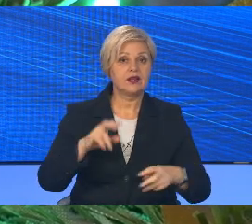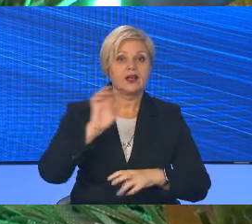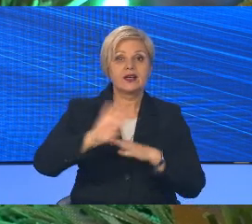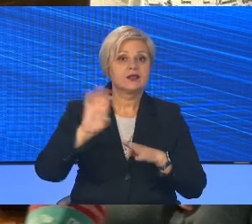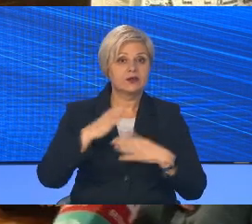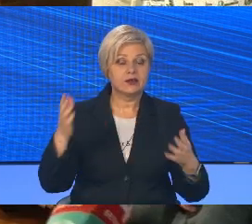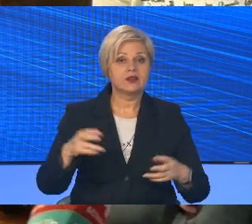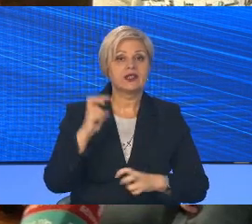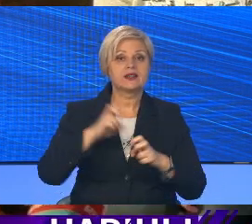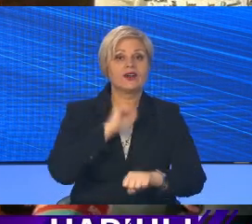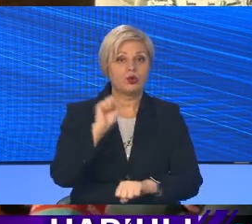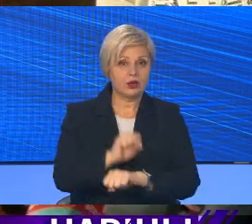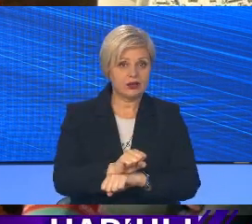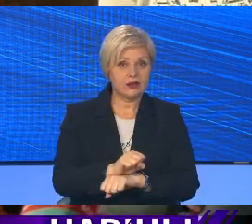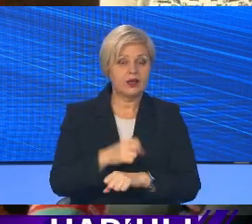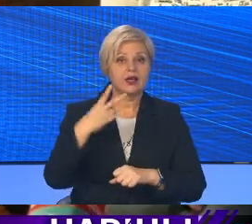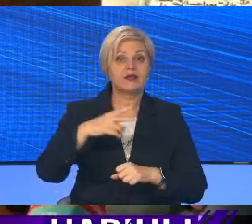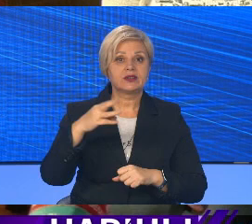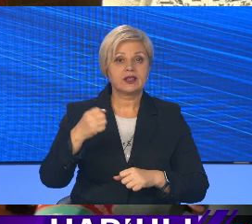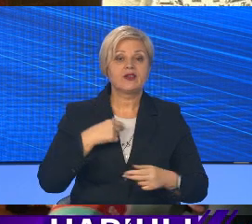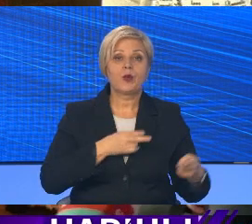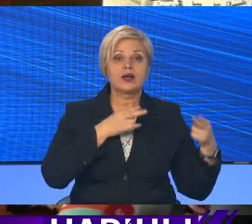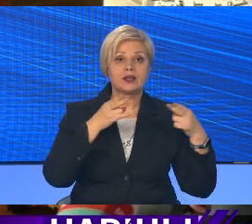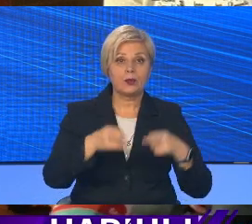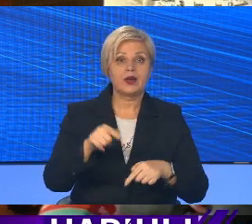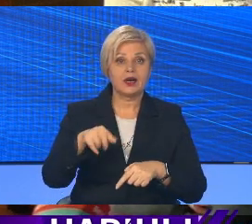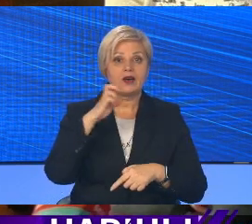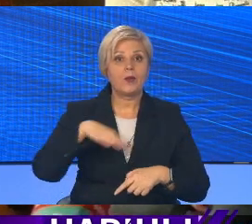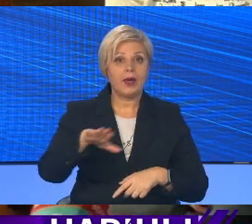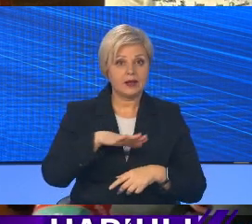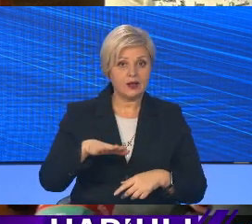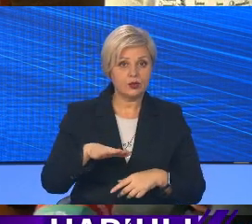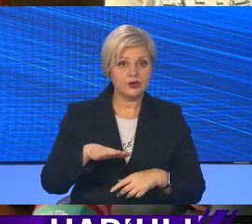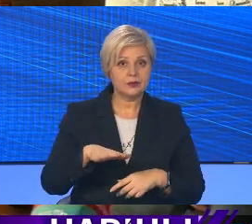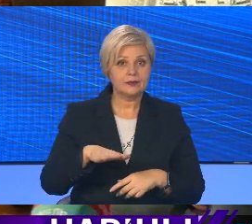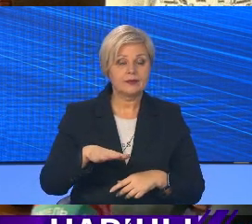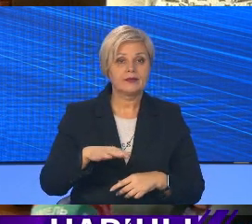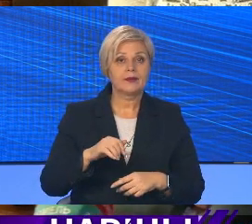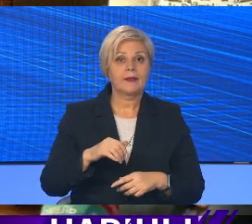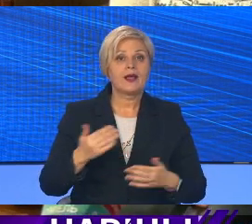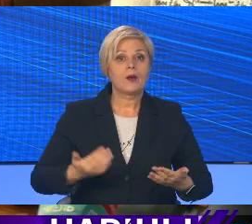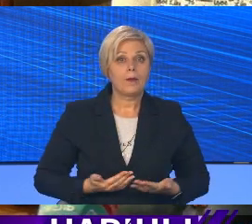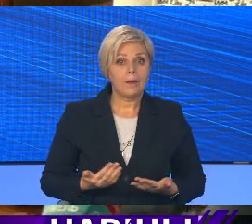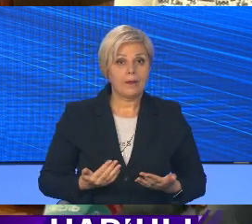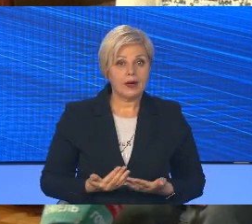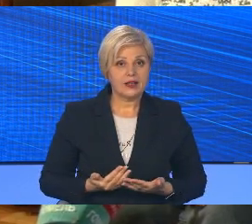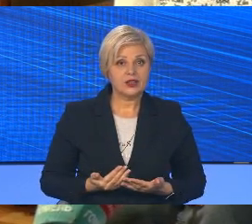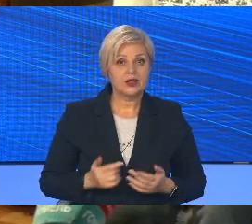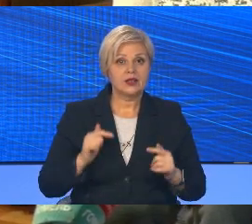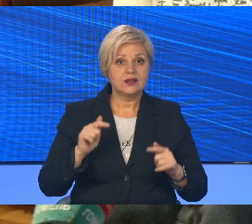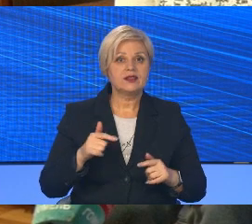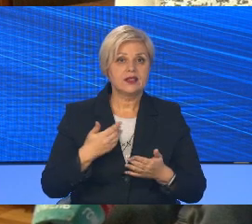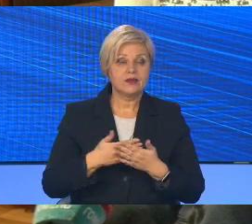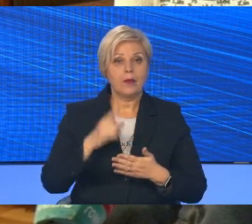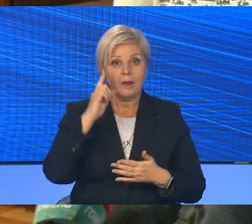люди уходят. 20 марта мы приехали именно в Республику Беларусь, прожили